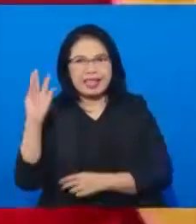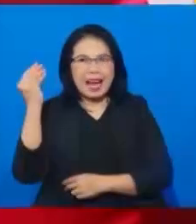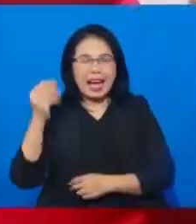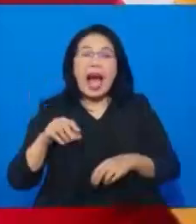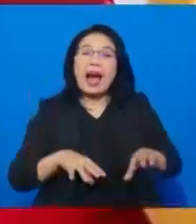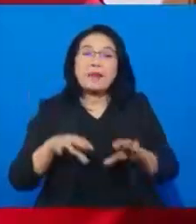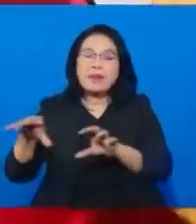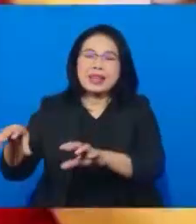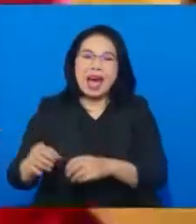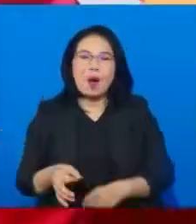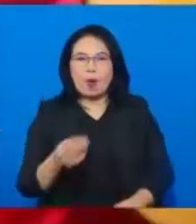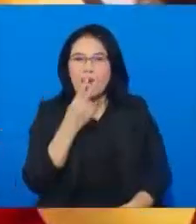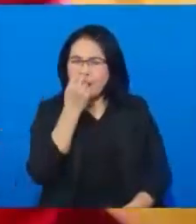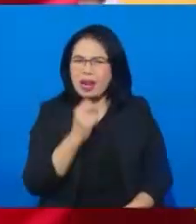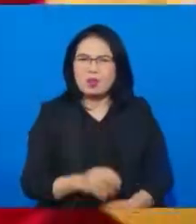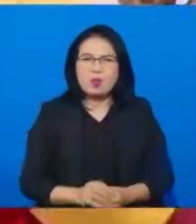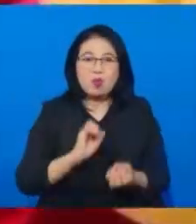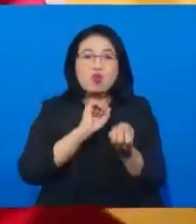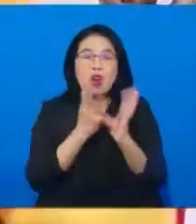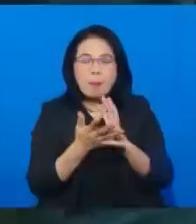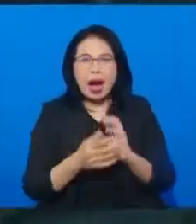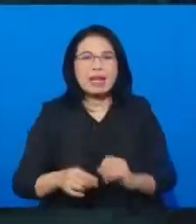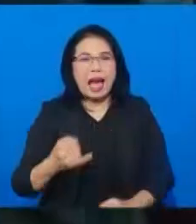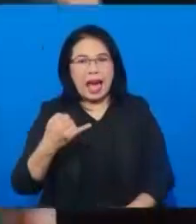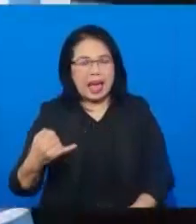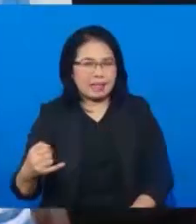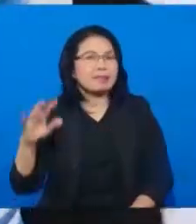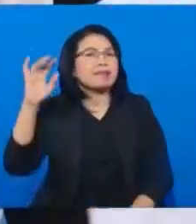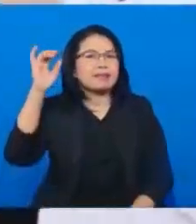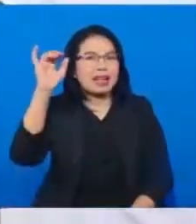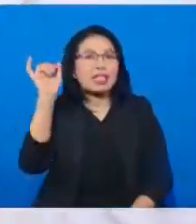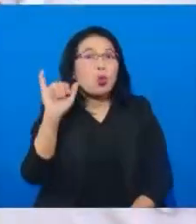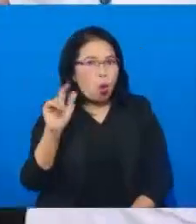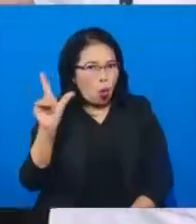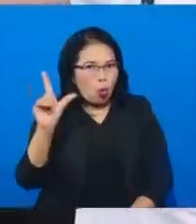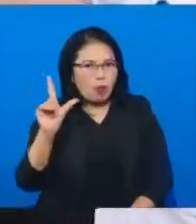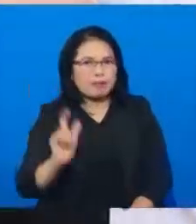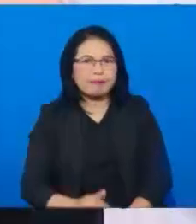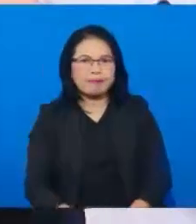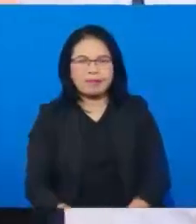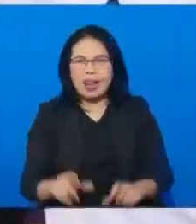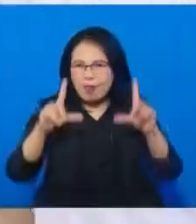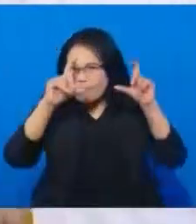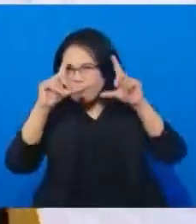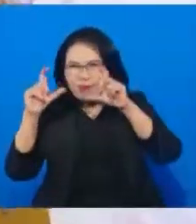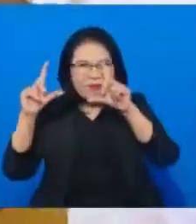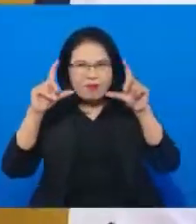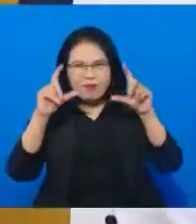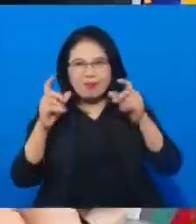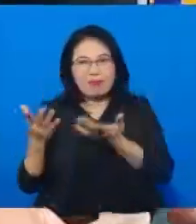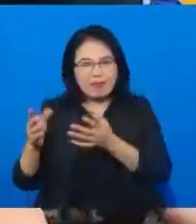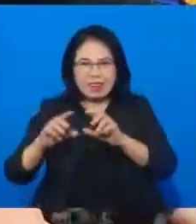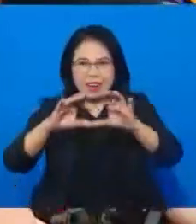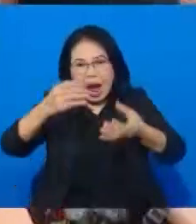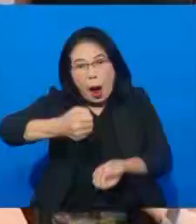Bandung, Surabaya, dan berakhir di Solo. Berbagai kegiatan digelar, dimeriahkan dengan pojok foto dengan trofi, bincang interaktif dengan